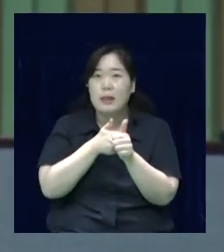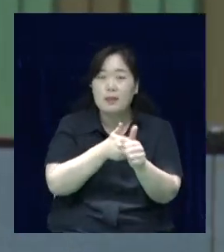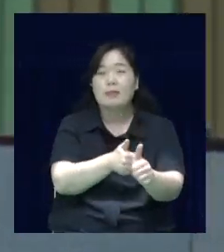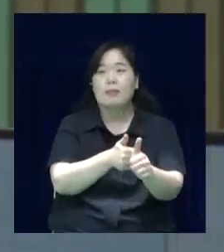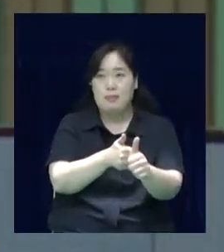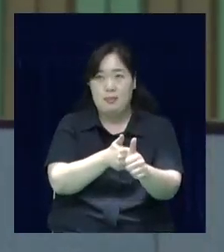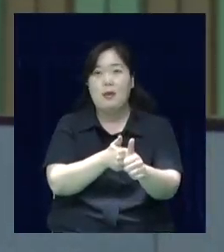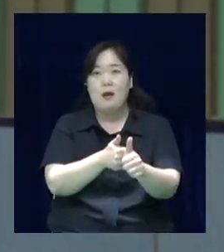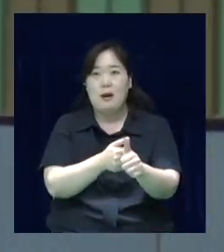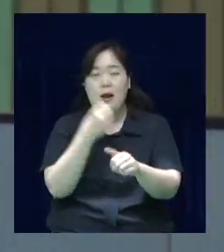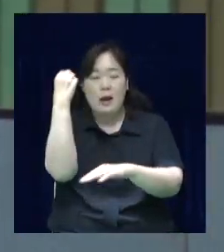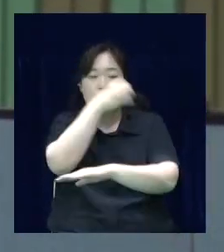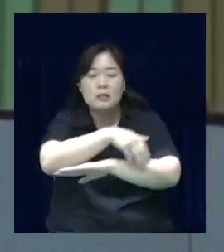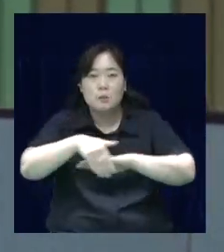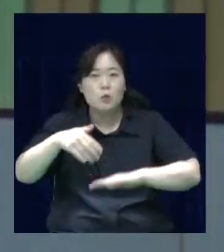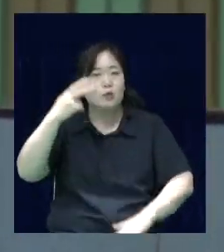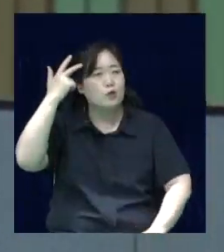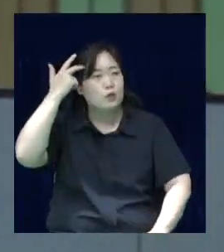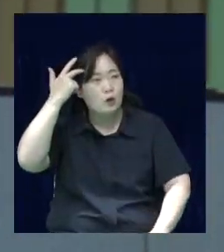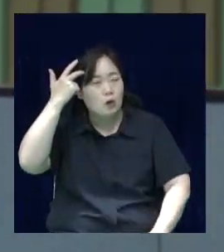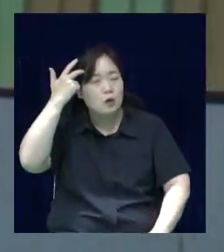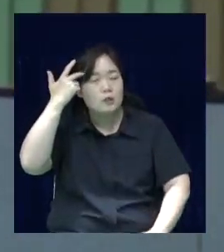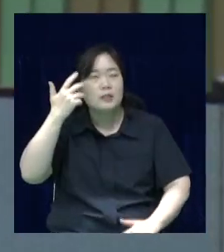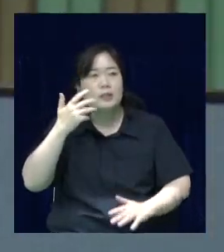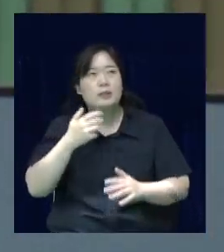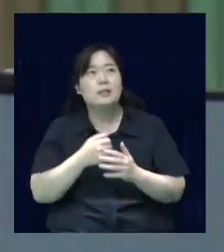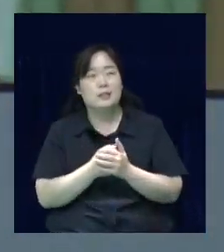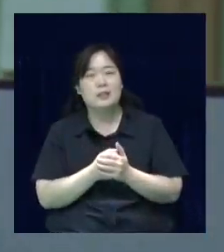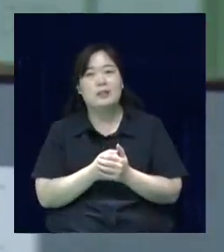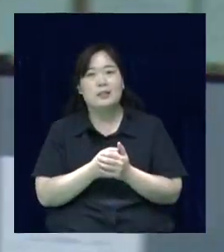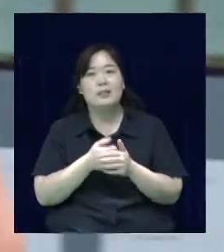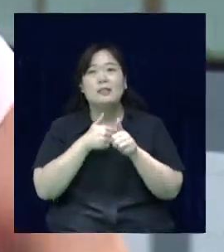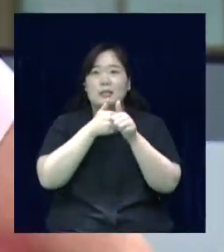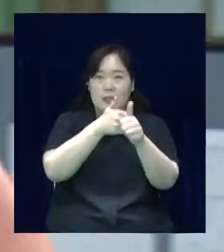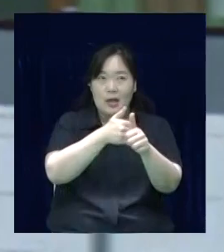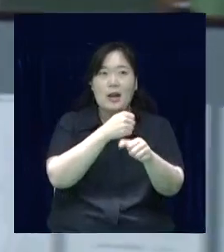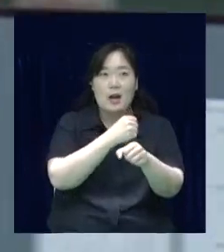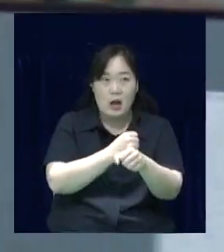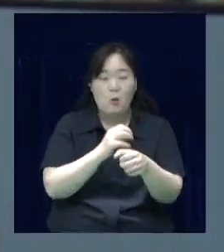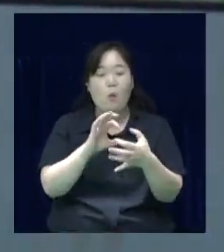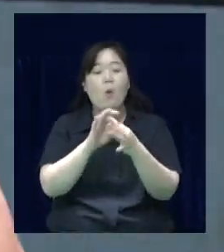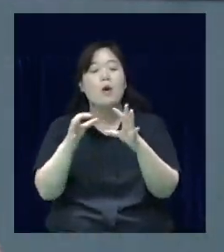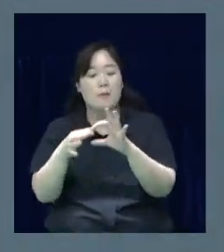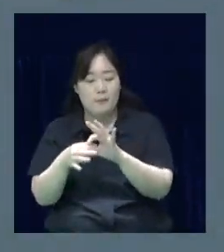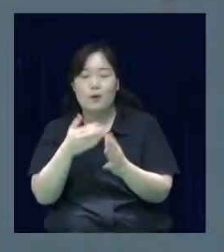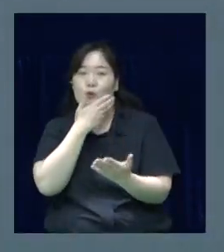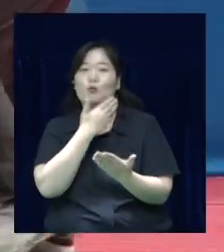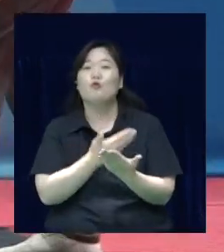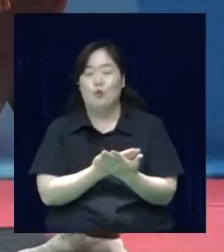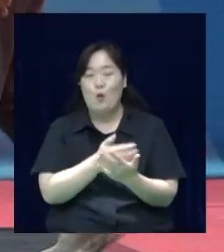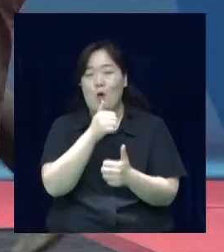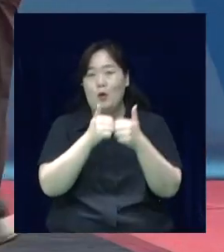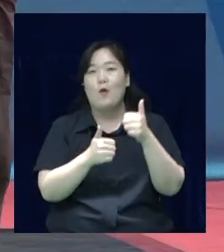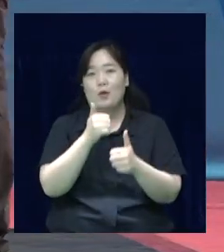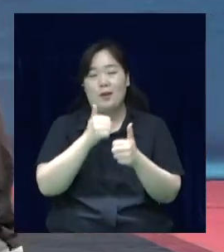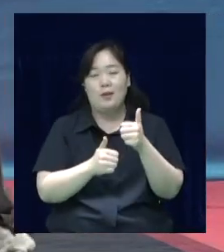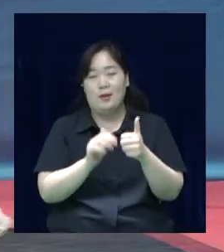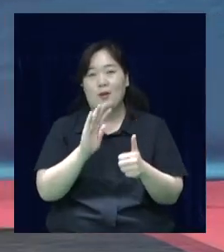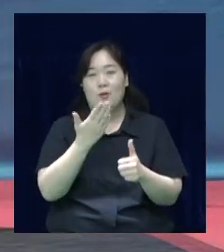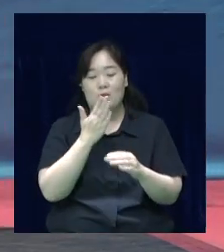치러지기 때문에 어떤 스포츠로서 인정을 받고 지금 올림픽에서도 어떤 중요한 자리매김을 하고 스포츠라 보시면 됩니다. 그렇습니다.